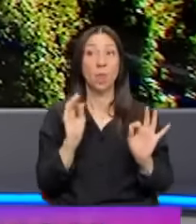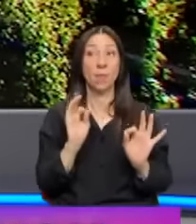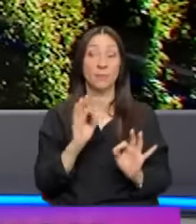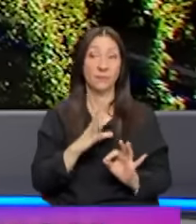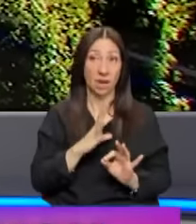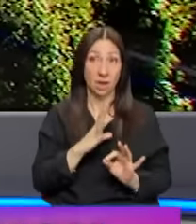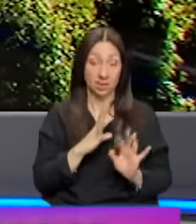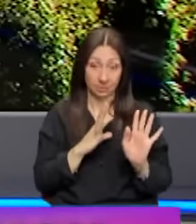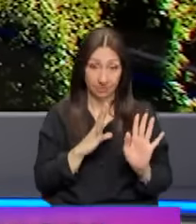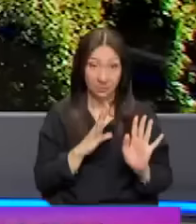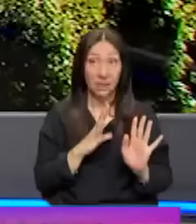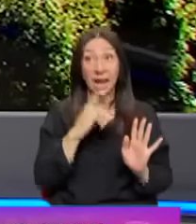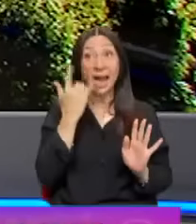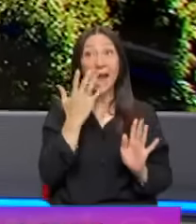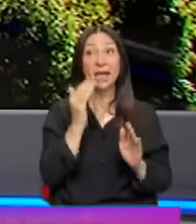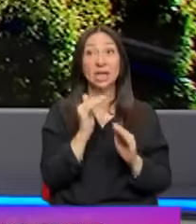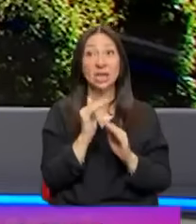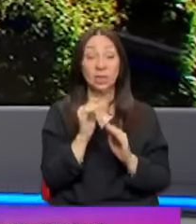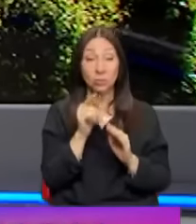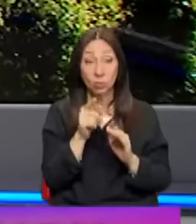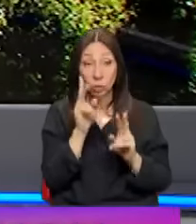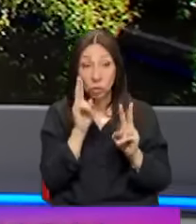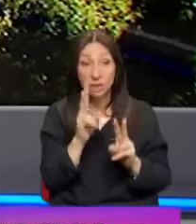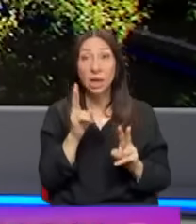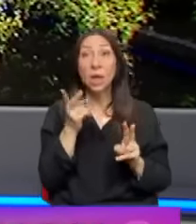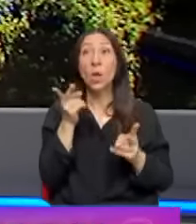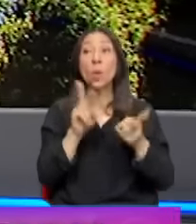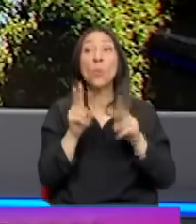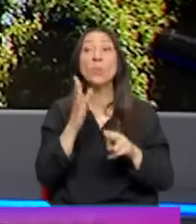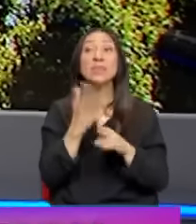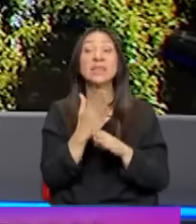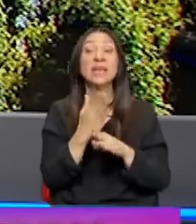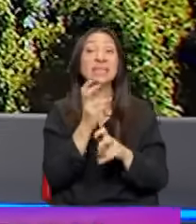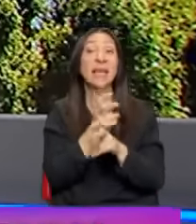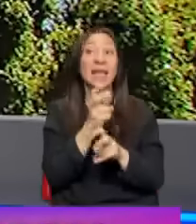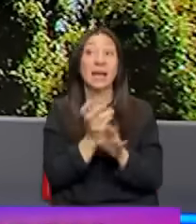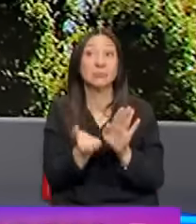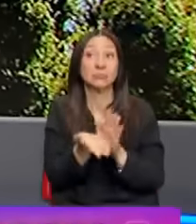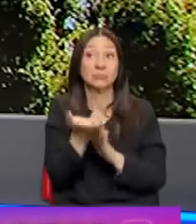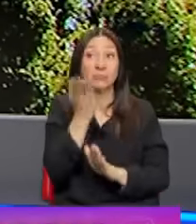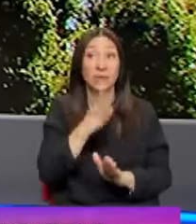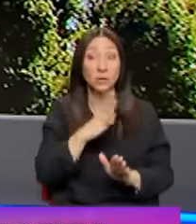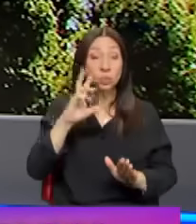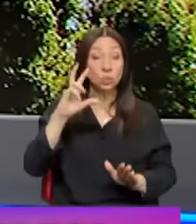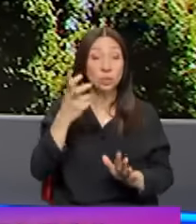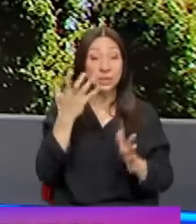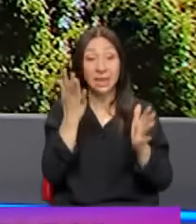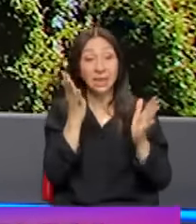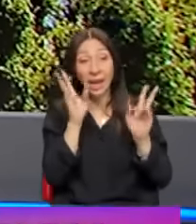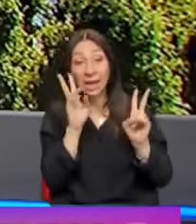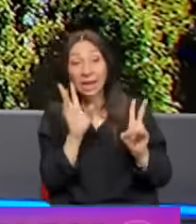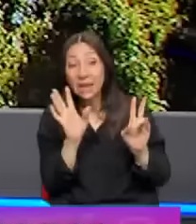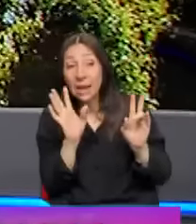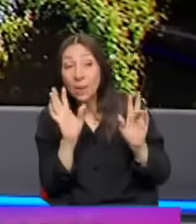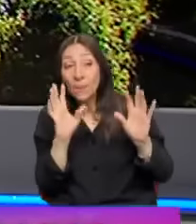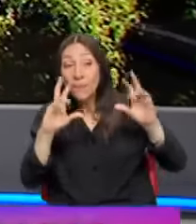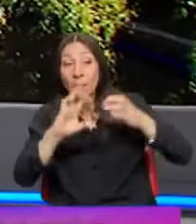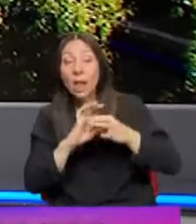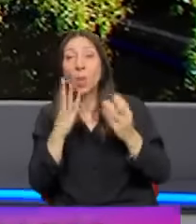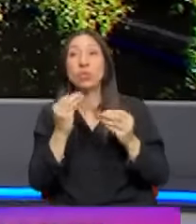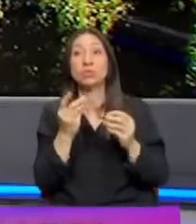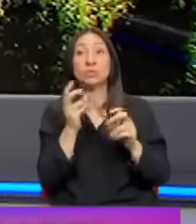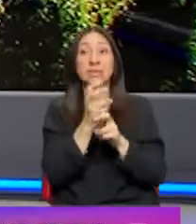götürebiliyor. Eğer yaşarsanız bunu can kaybına kadar riskiniz artabiliyor. Güneşte ne kadar kaldığınızla alakalı olarak bu